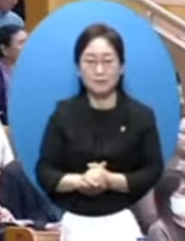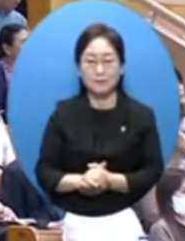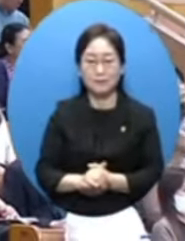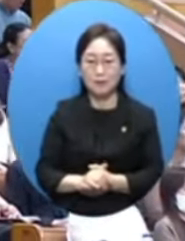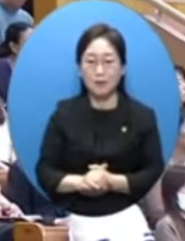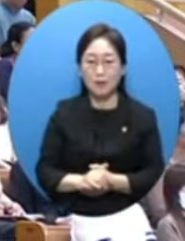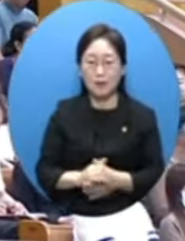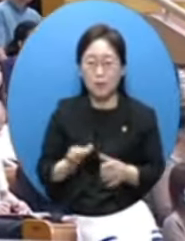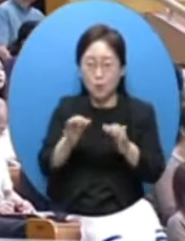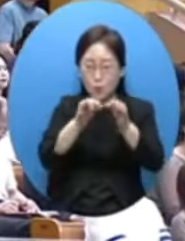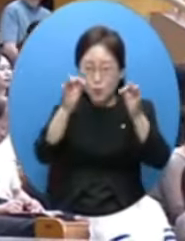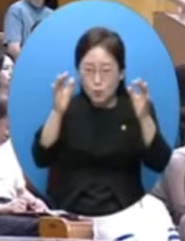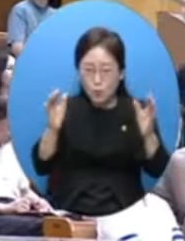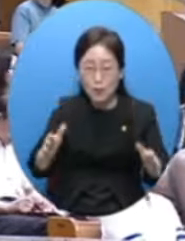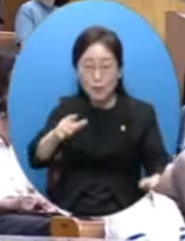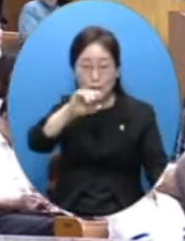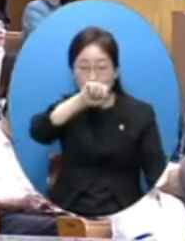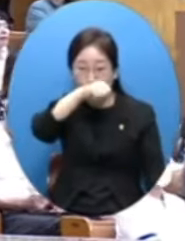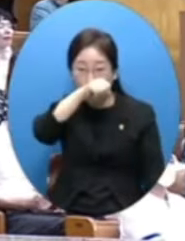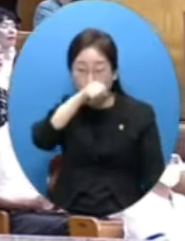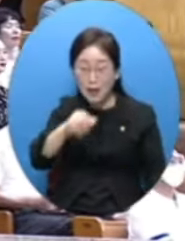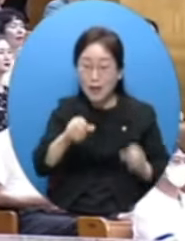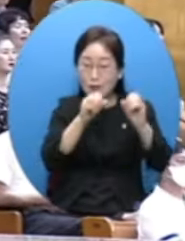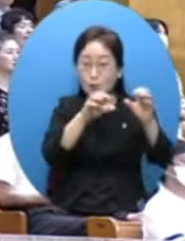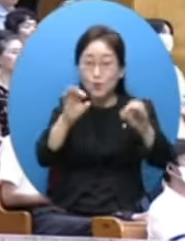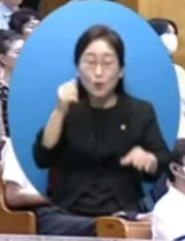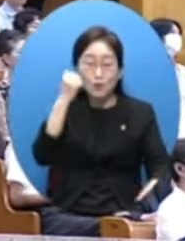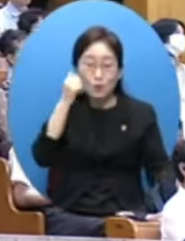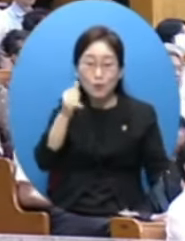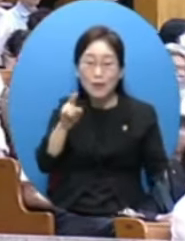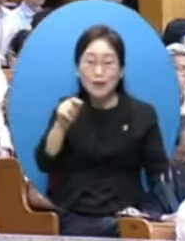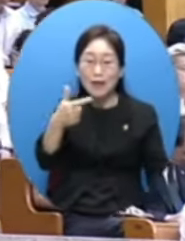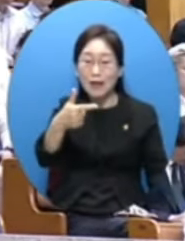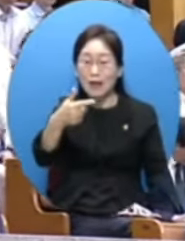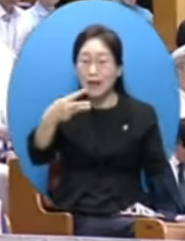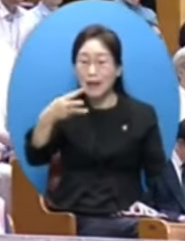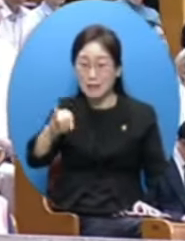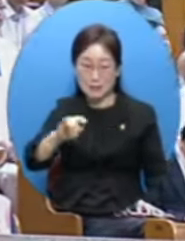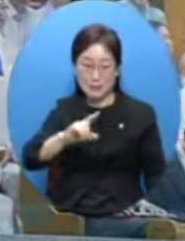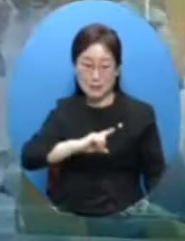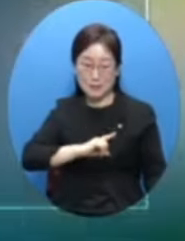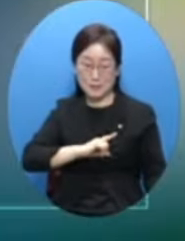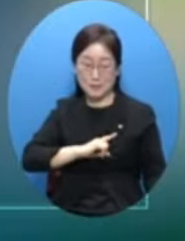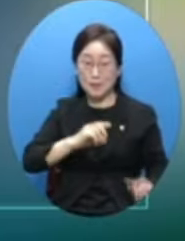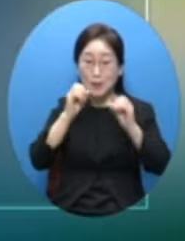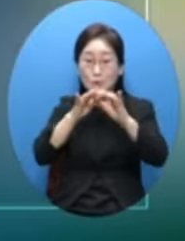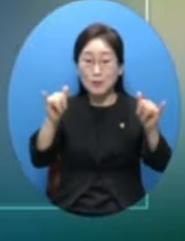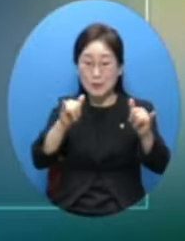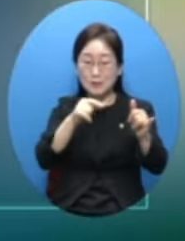오랜 세월 동안 아프리카에서 선교하신 헬리스 모리슨이라고 하는 선교사님이 계십니다. 이분은